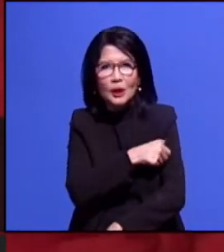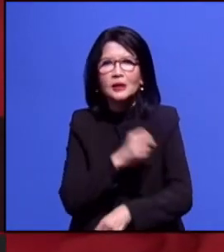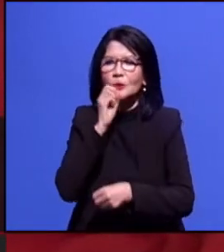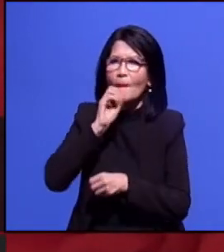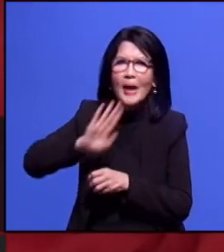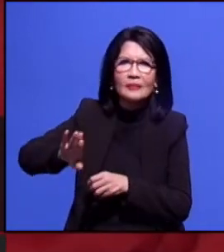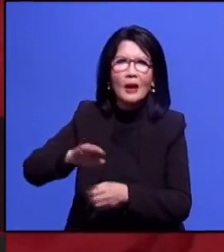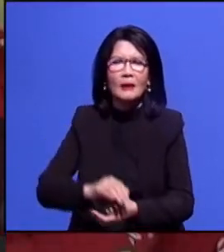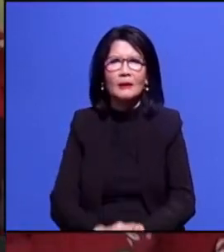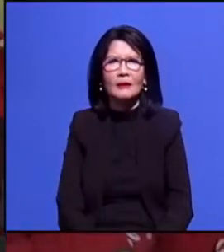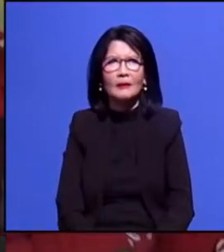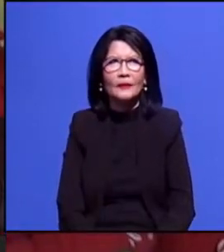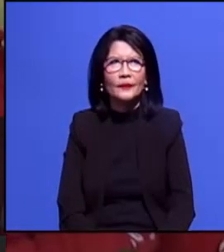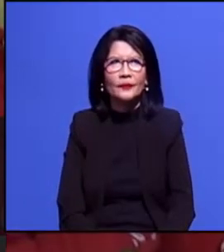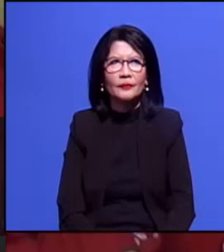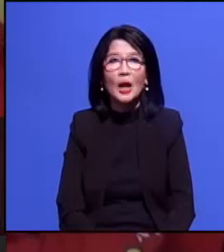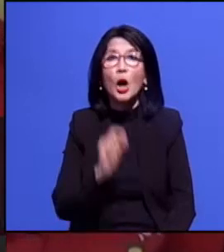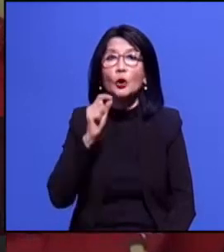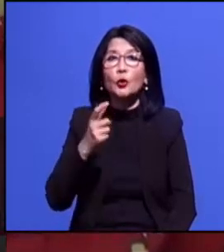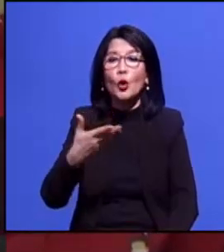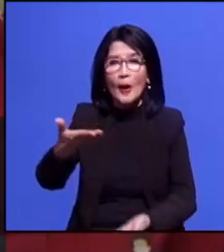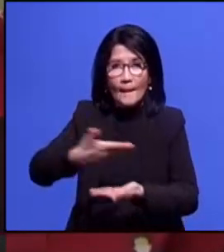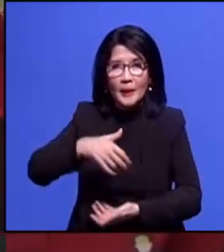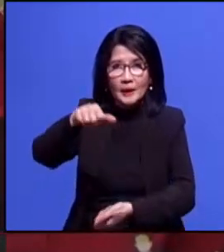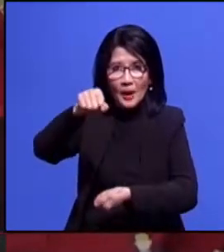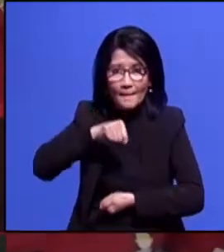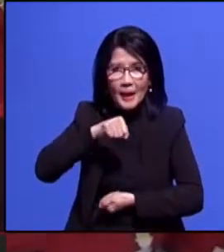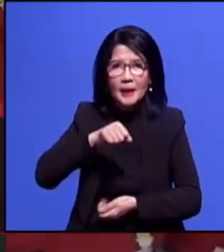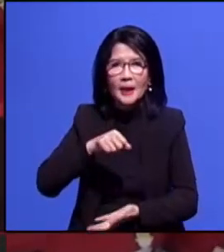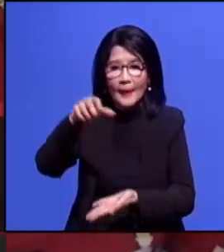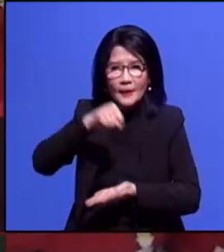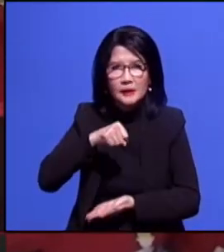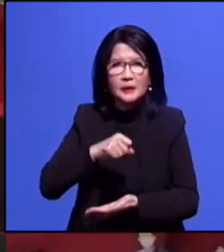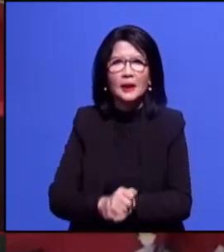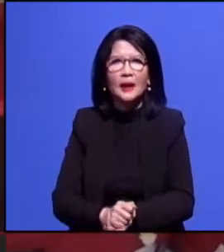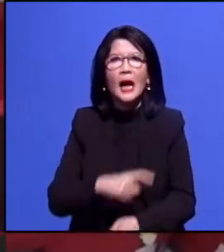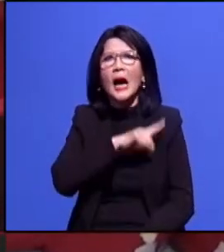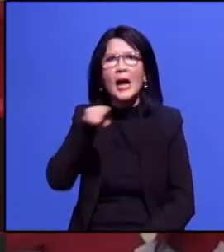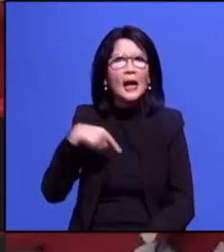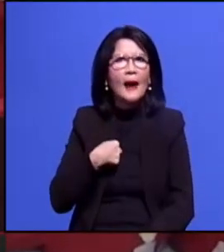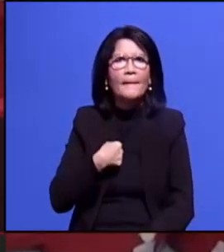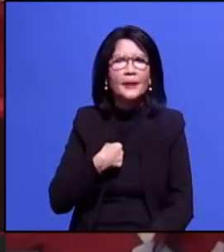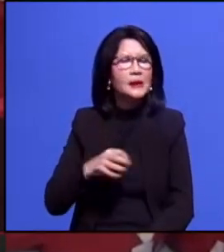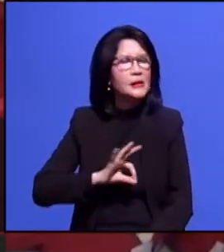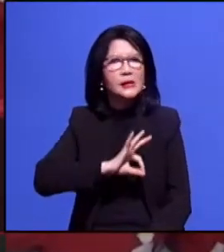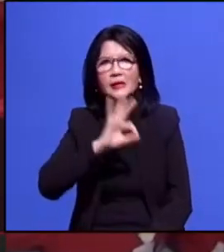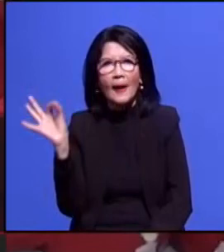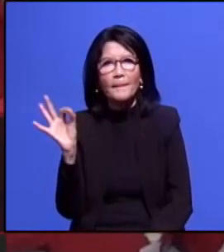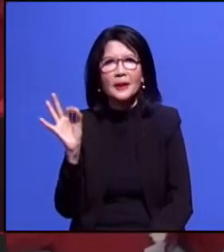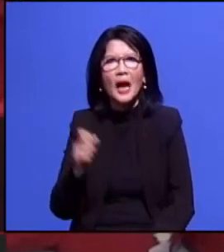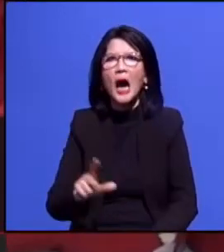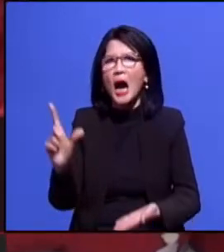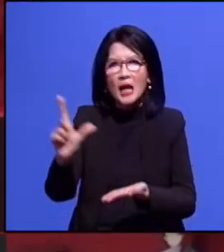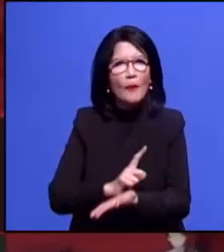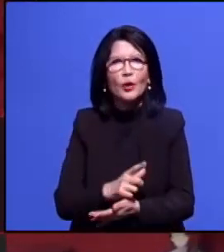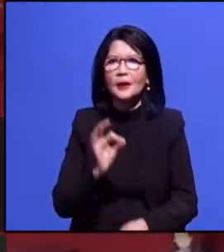Jelambar untuk menerima Bansos pungutan Rp50.000 dari pihak kami belum pernah ada laporan seperti itu dari warga sama sekali belum pernah